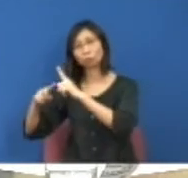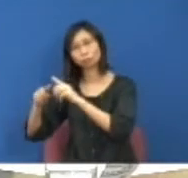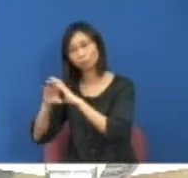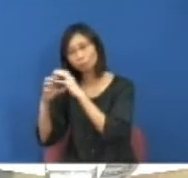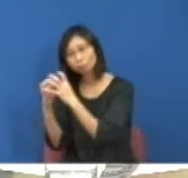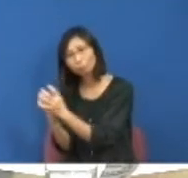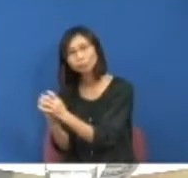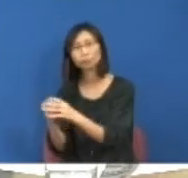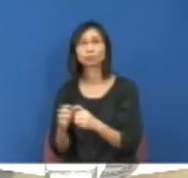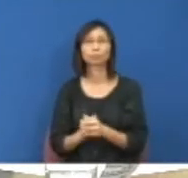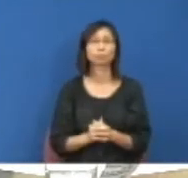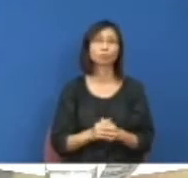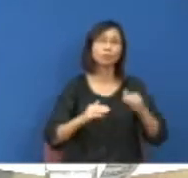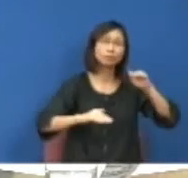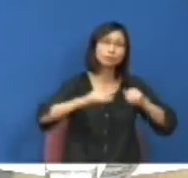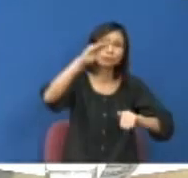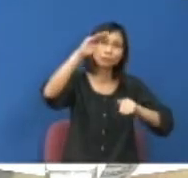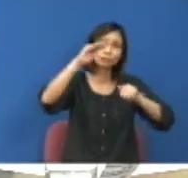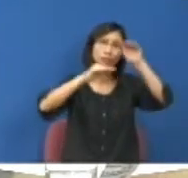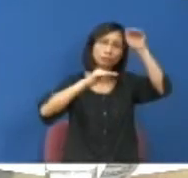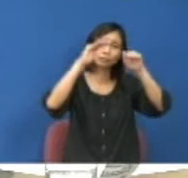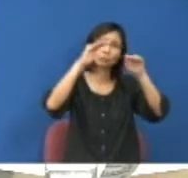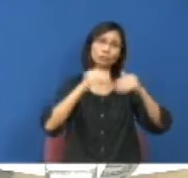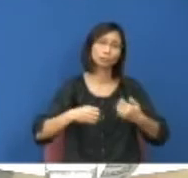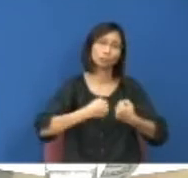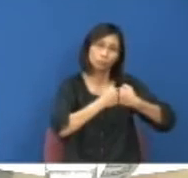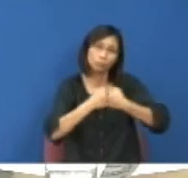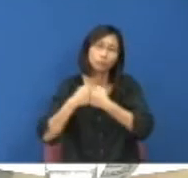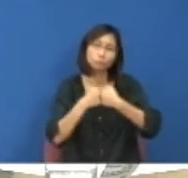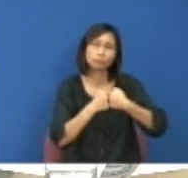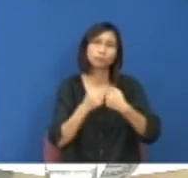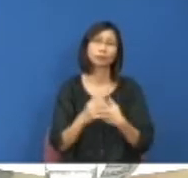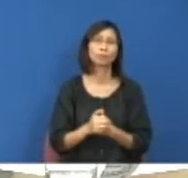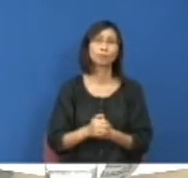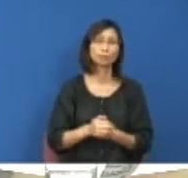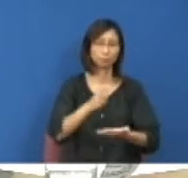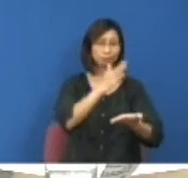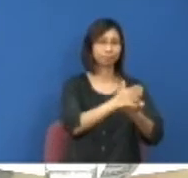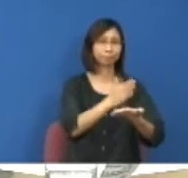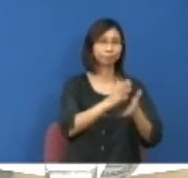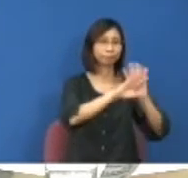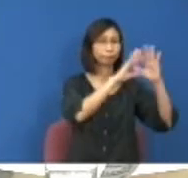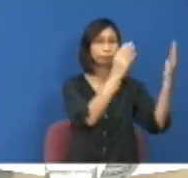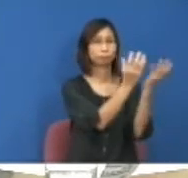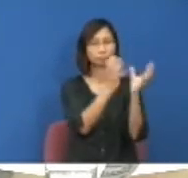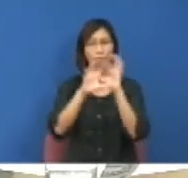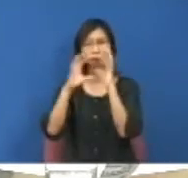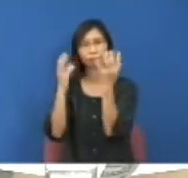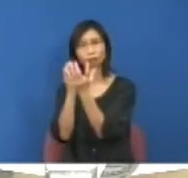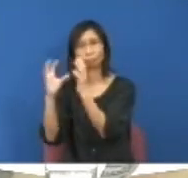題。咁如果你話階級鬥爭，咁自然就係由於呢啲不同嘅集團形成咗